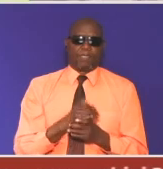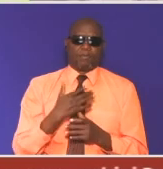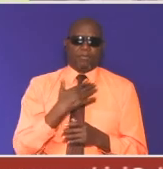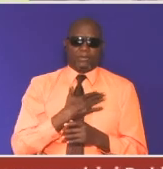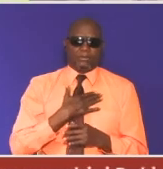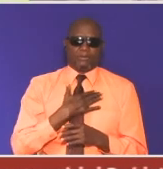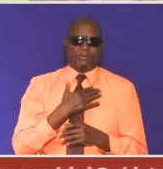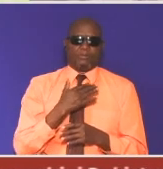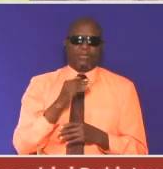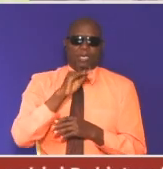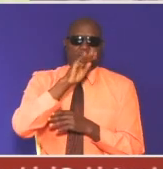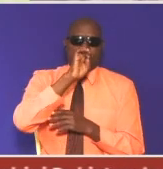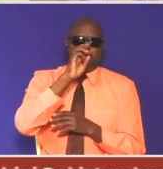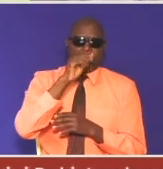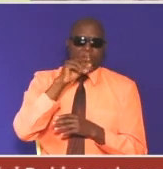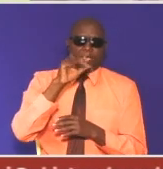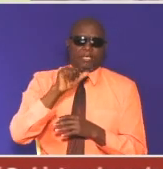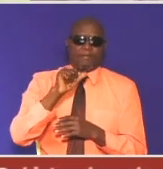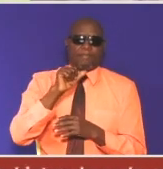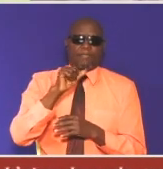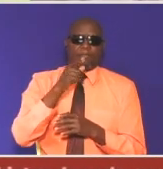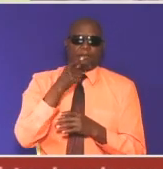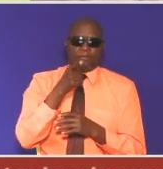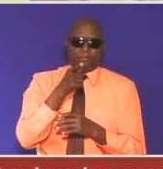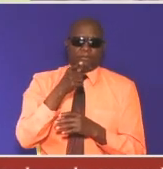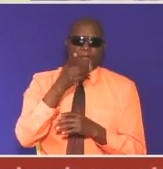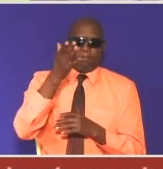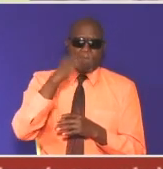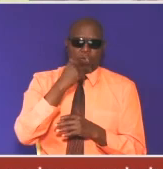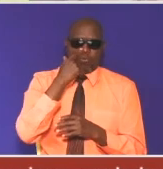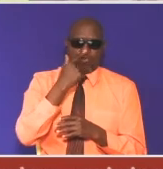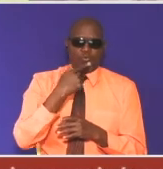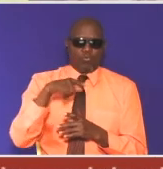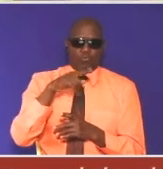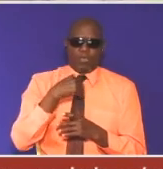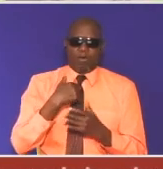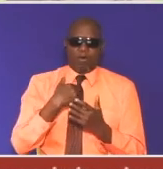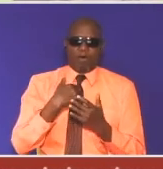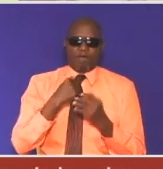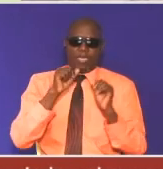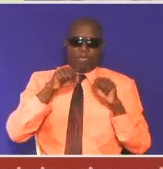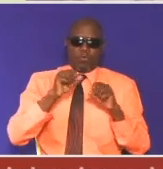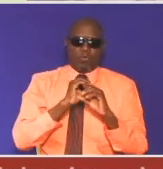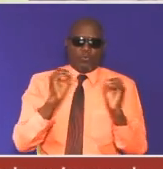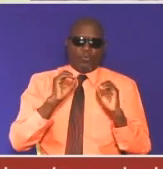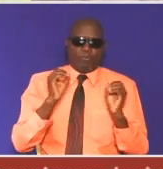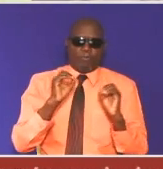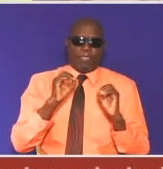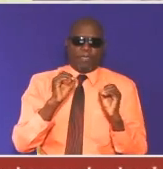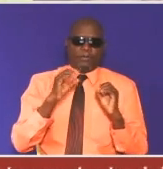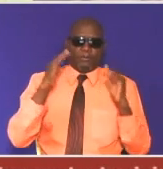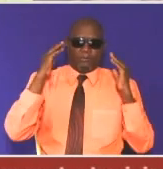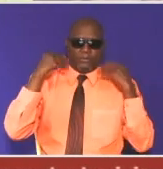kurudi. Tafadhali tunaomba tu hiyo, hatuna uwezo. Ni hayo tu. Wasiwasi.